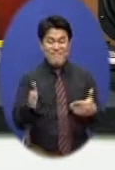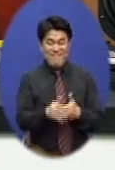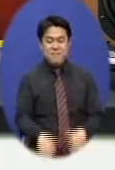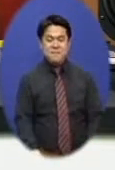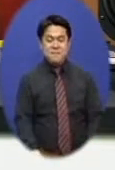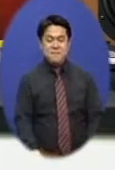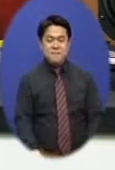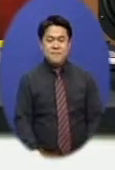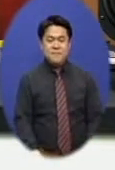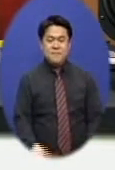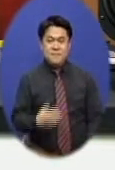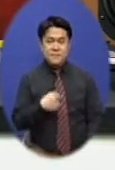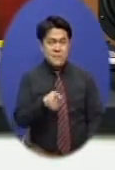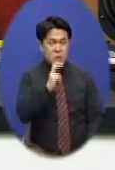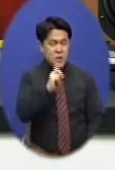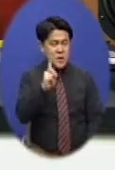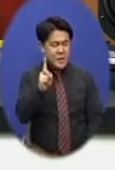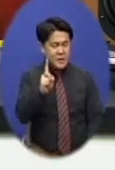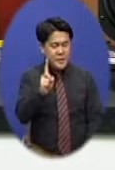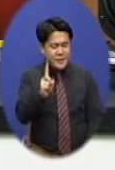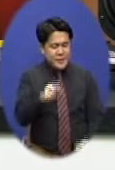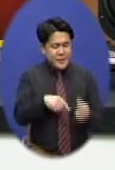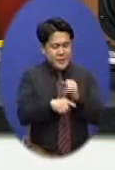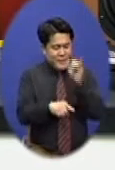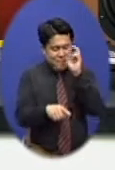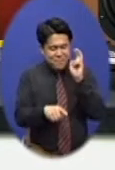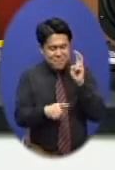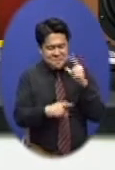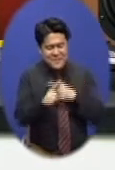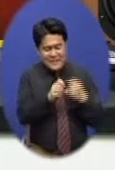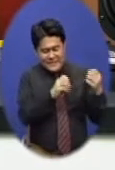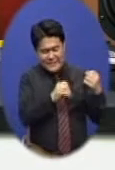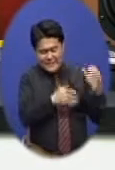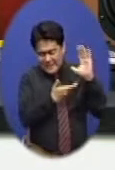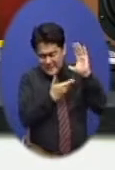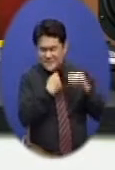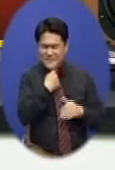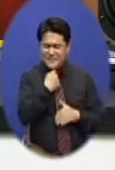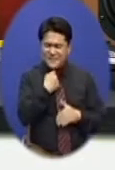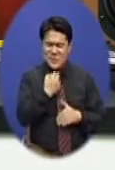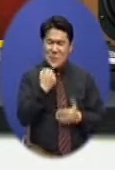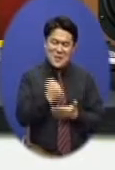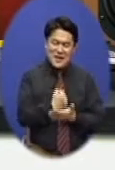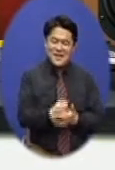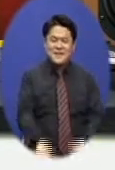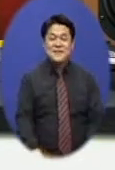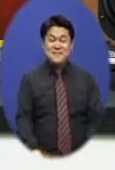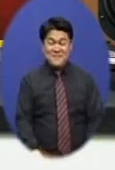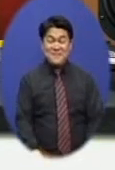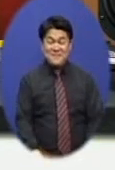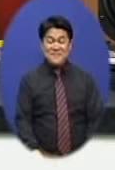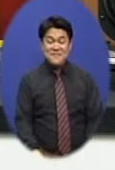어, 개인적으로 얼마나... 이 노래에 무슨 사연이 좀 있으신 것 같은데 그 얘기를 좀 더 들었어야 되는데 그게 네. 좀 안타깝네요. 네. 네.